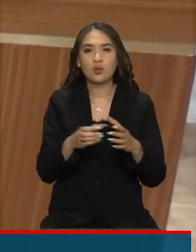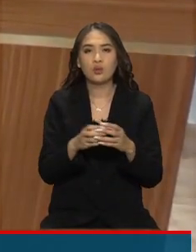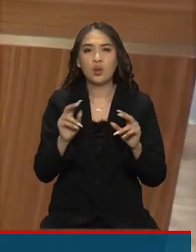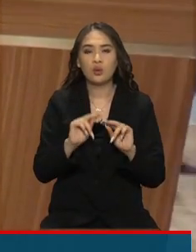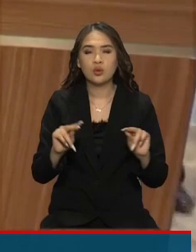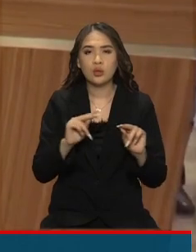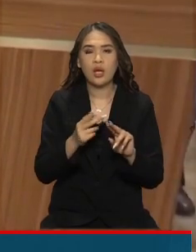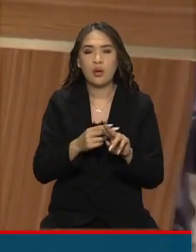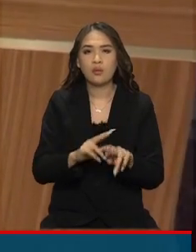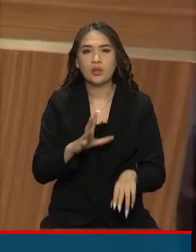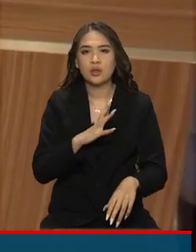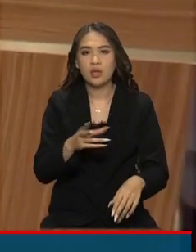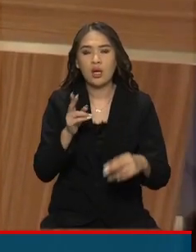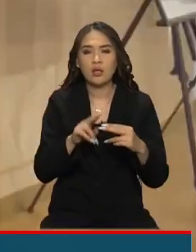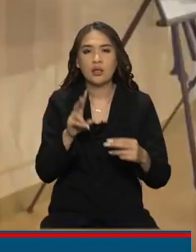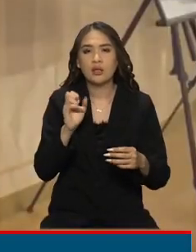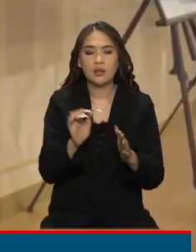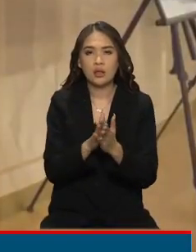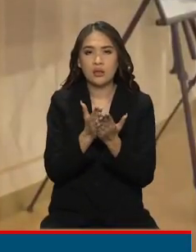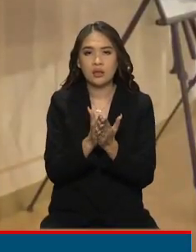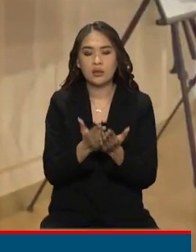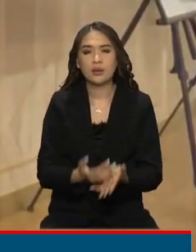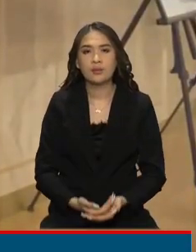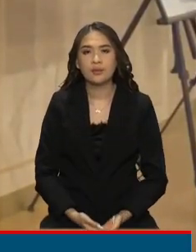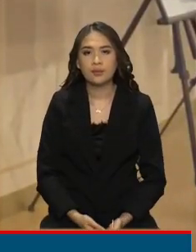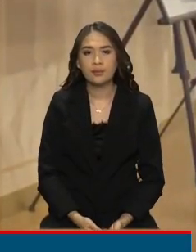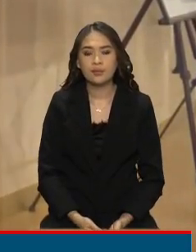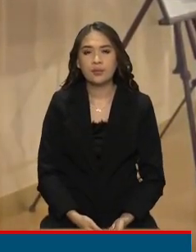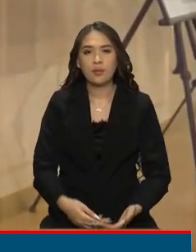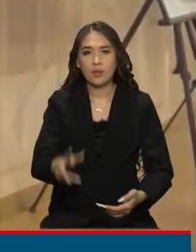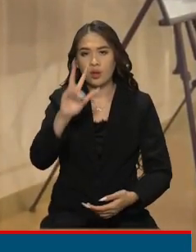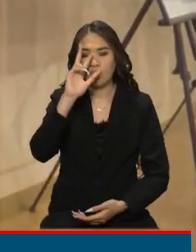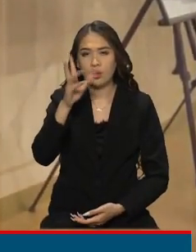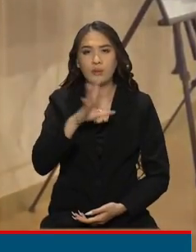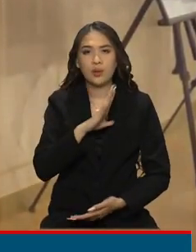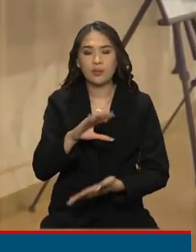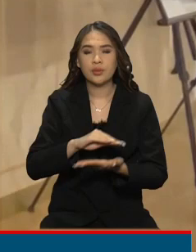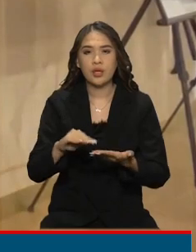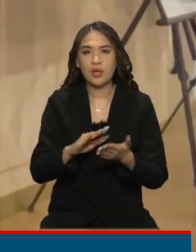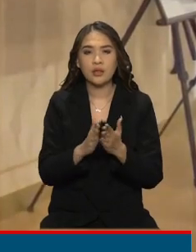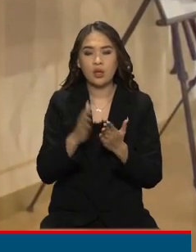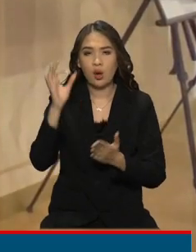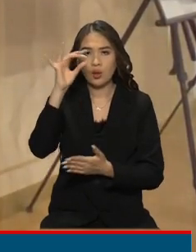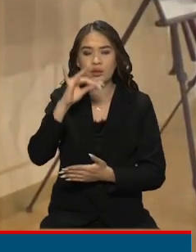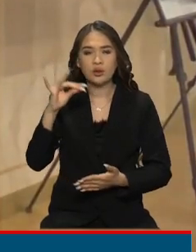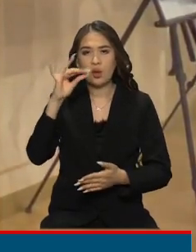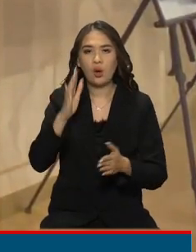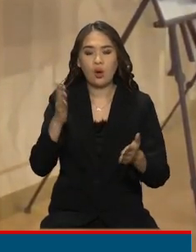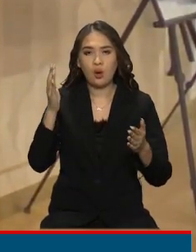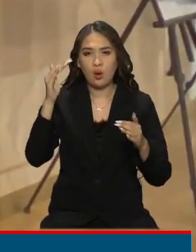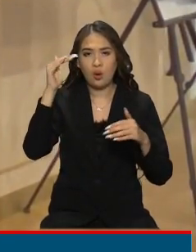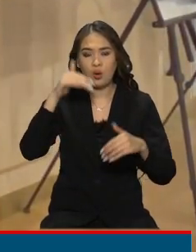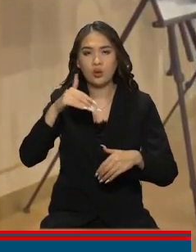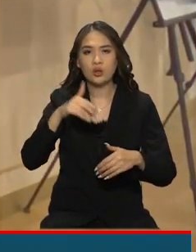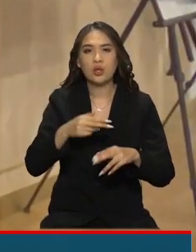учителей-ветеранов закончила работу над книгой. На протяжении 3 лет мы писали книгу об истории колледжа. Закончили работу